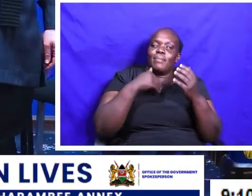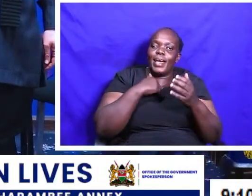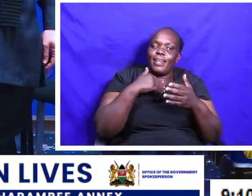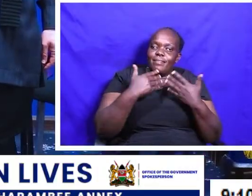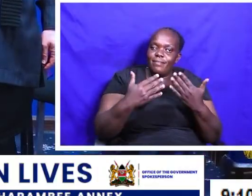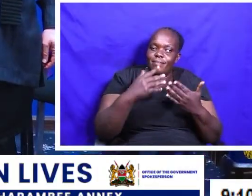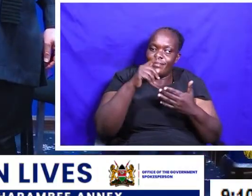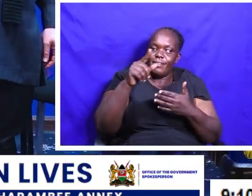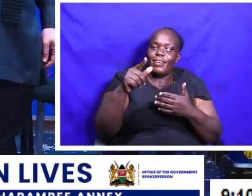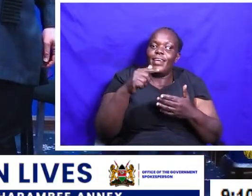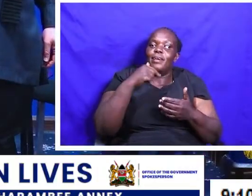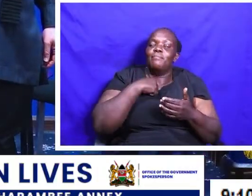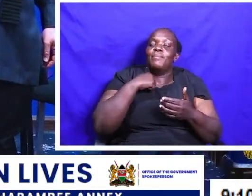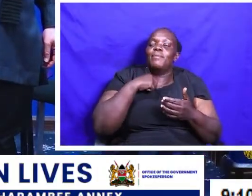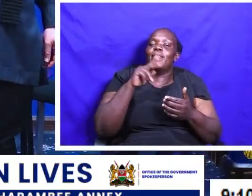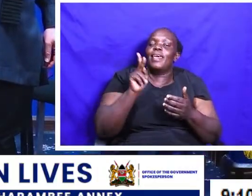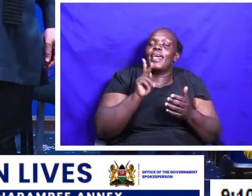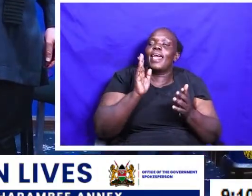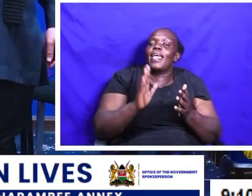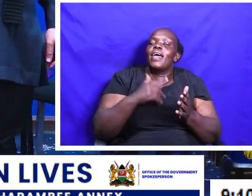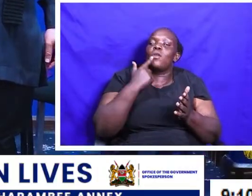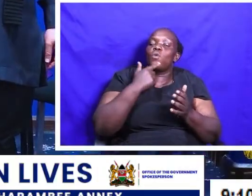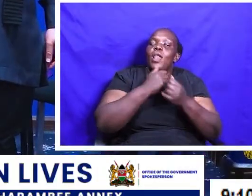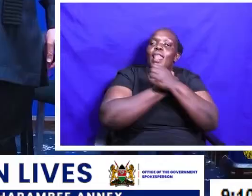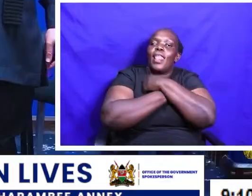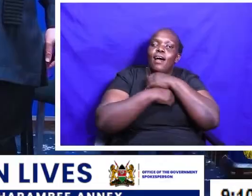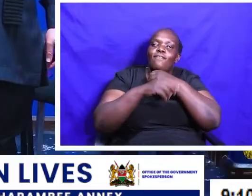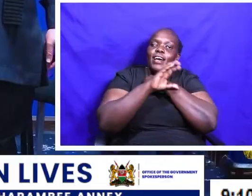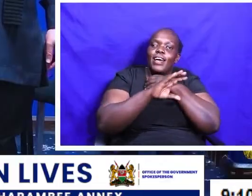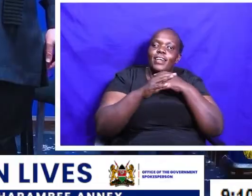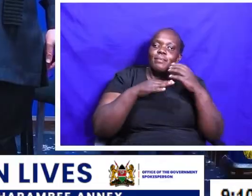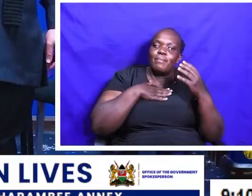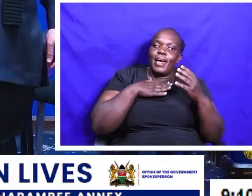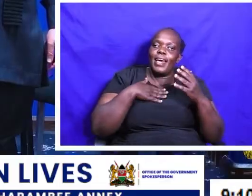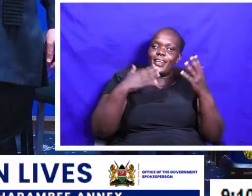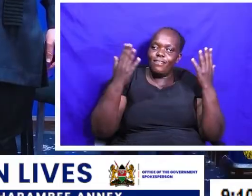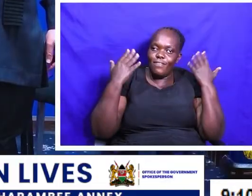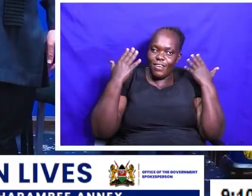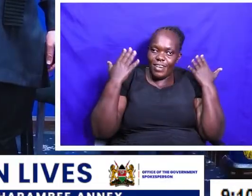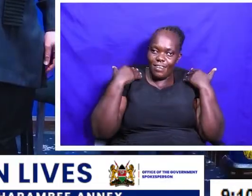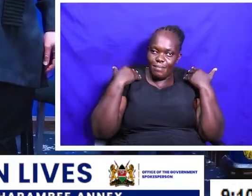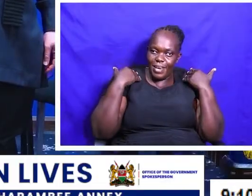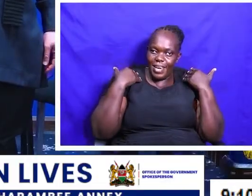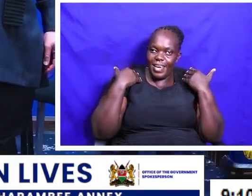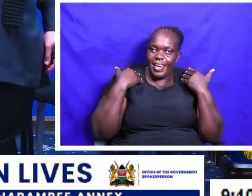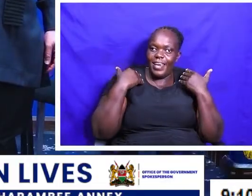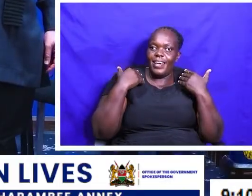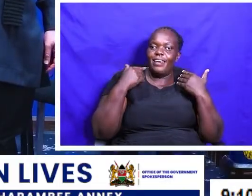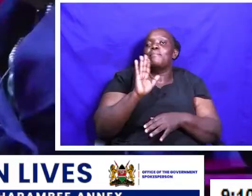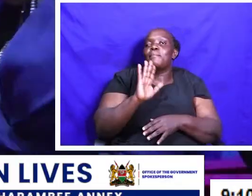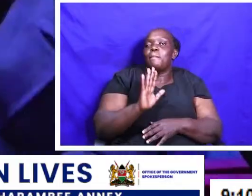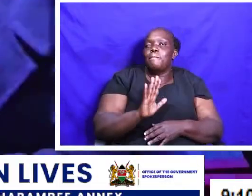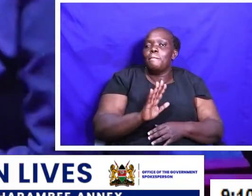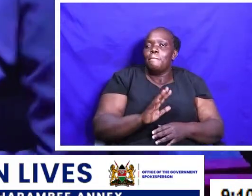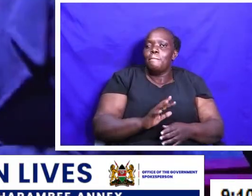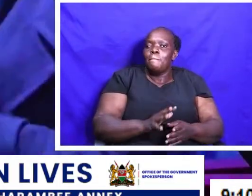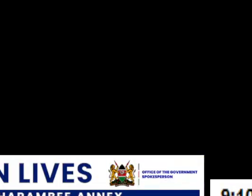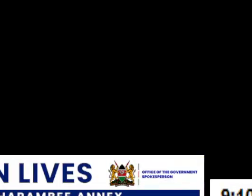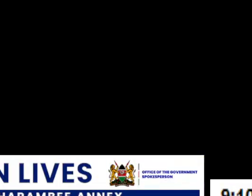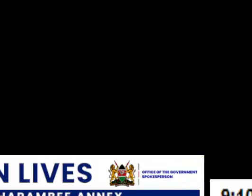Mkenya mzalendo. Je, wewe? Mimi ni Mkenya mzalendo daima.